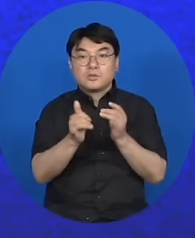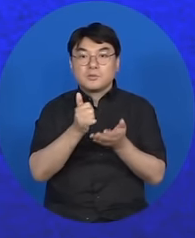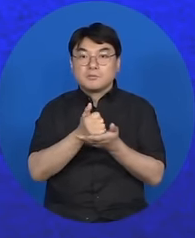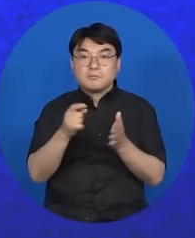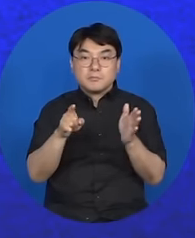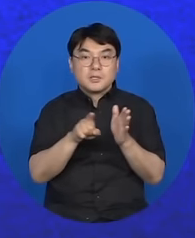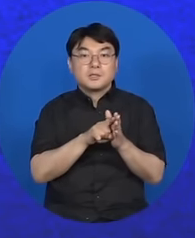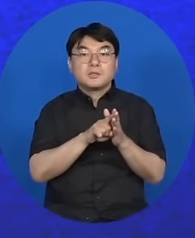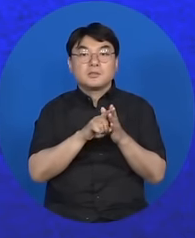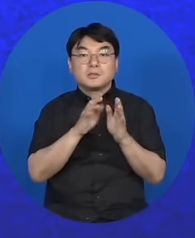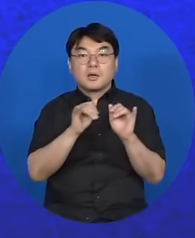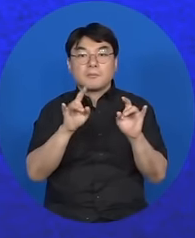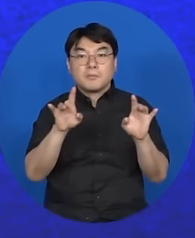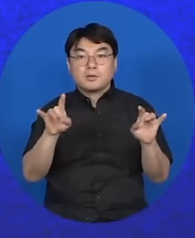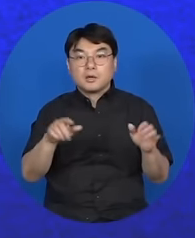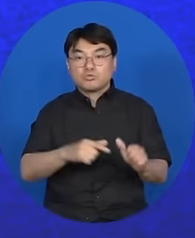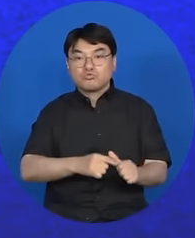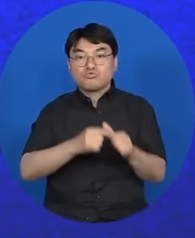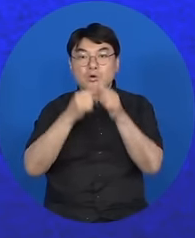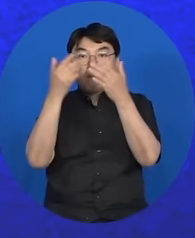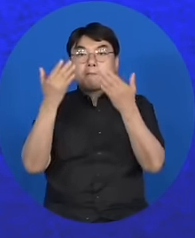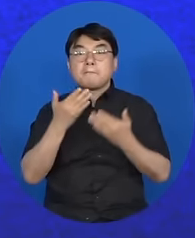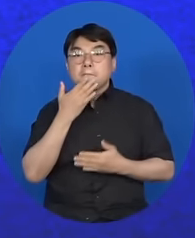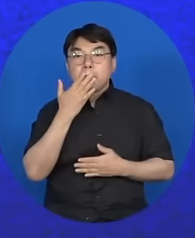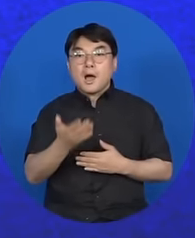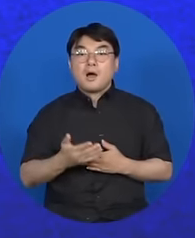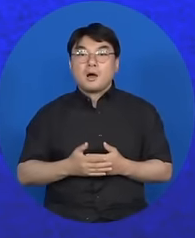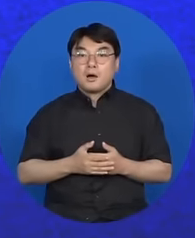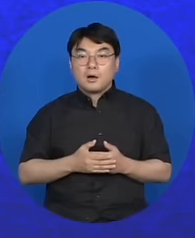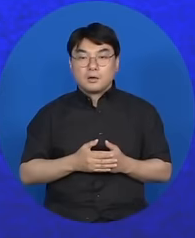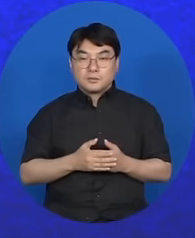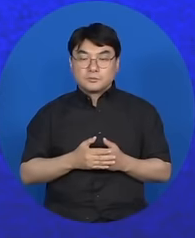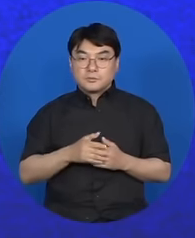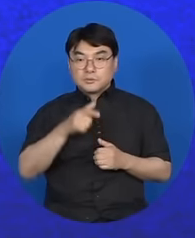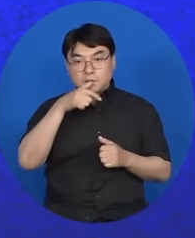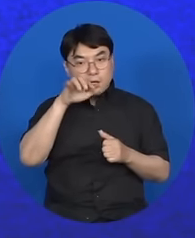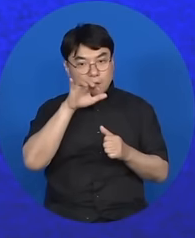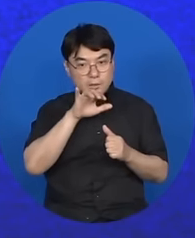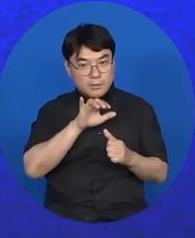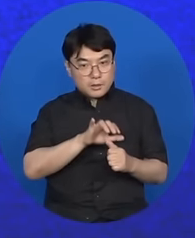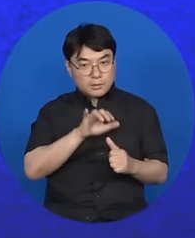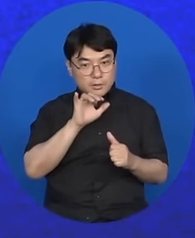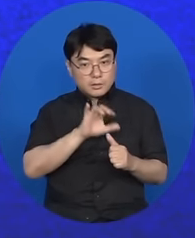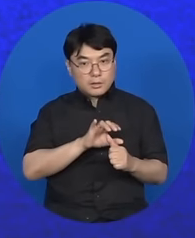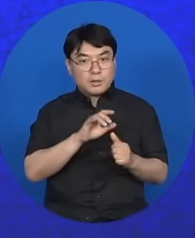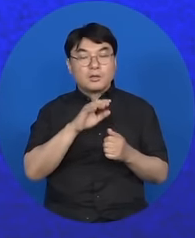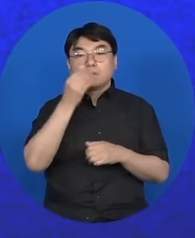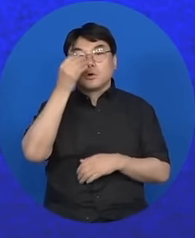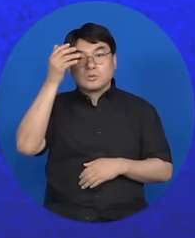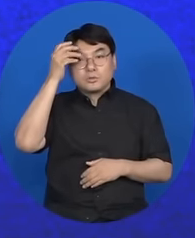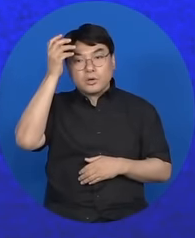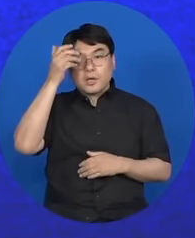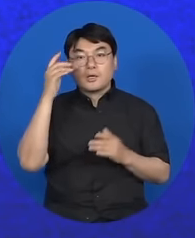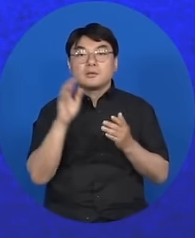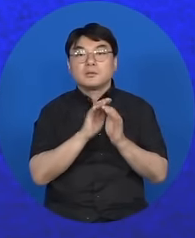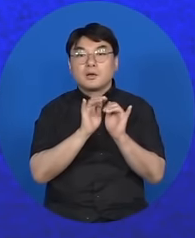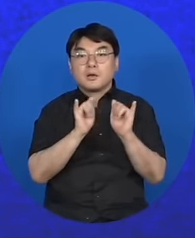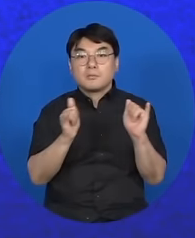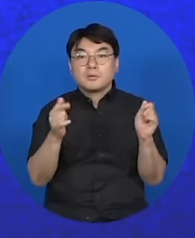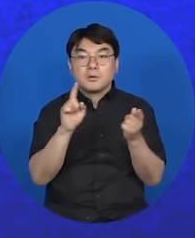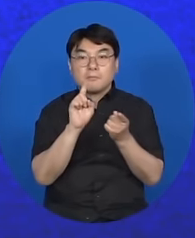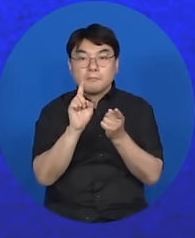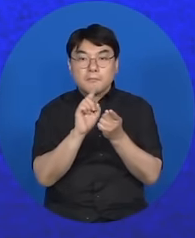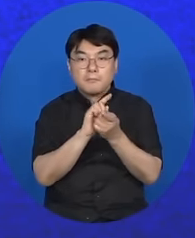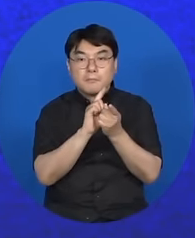사람이 구원을 얻는 것입니다 라고 했을 때 그가 세례를 받게 되어 성령의 사람으로 바뀌게 된 것입니다. 놀라운